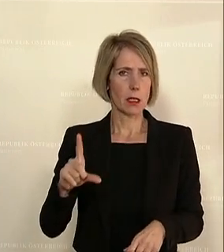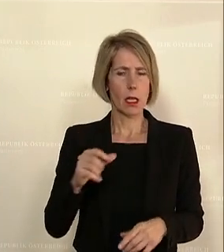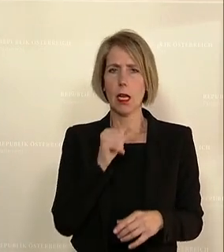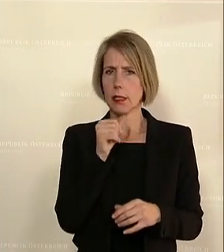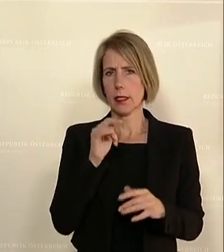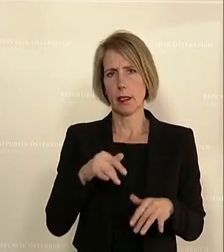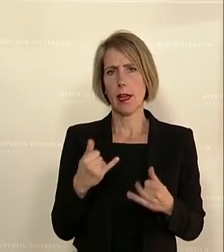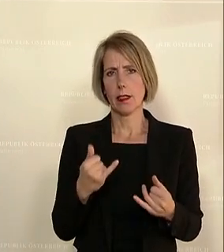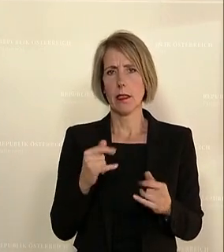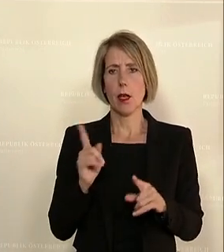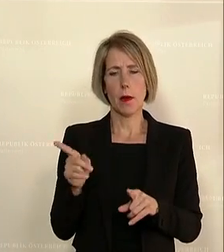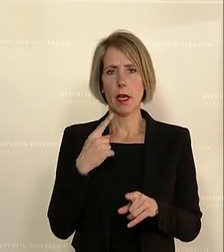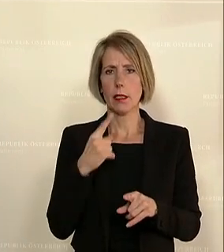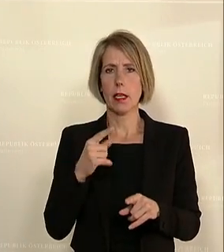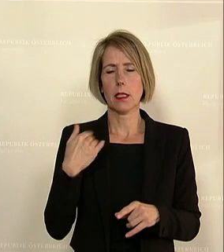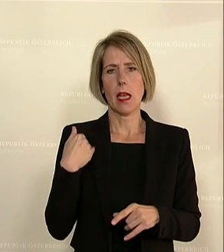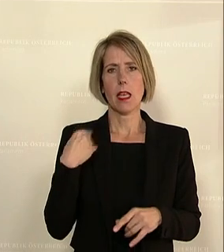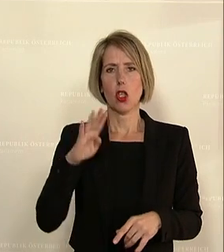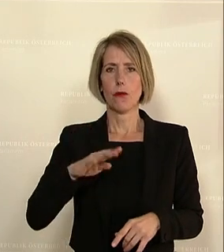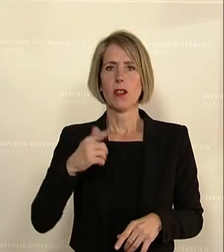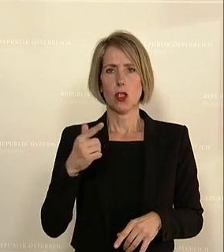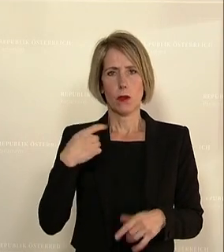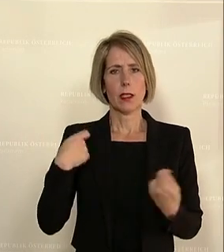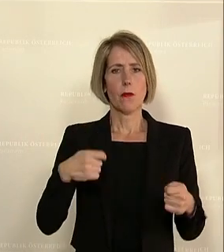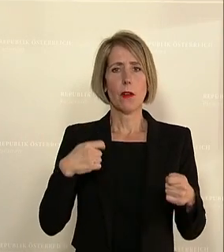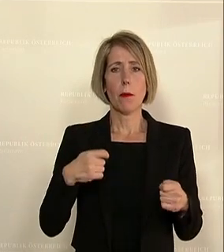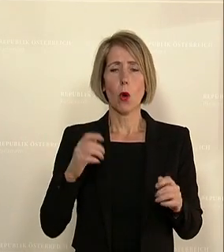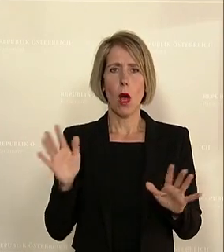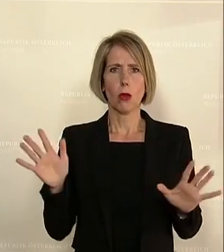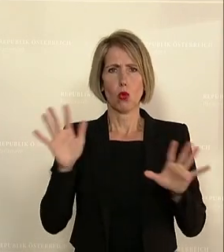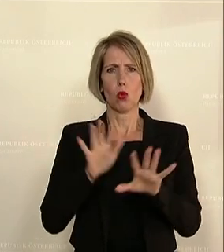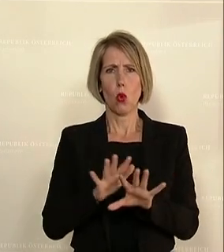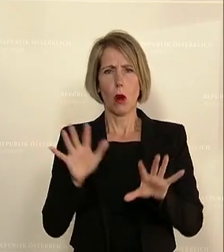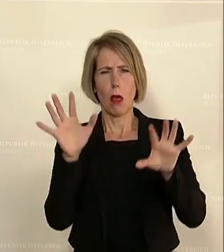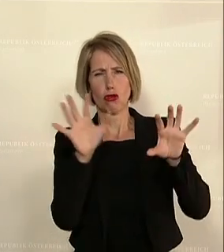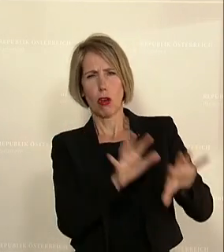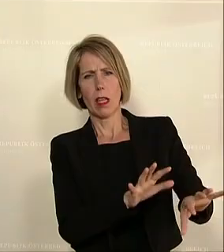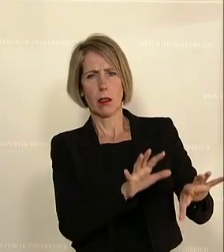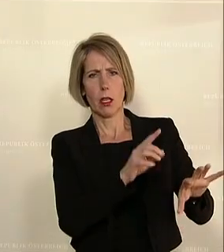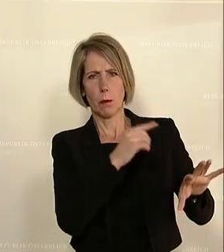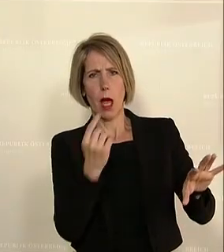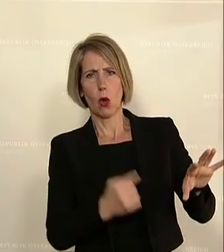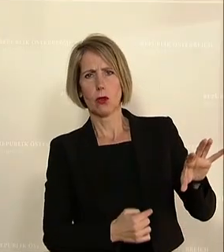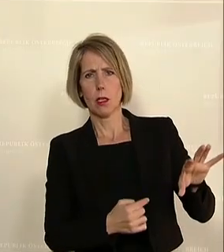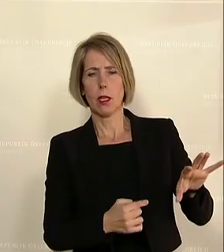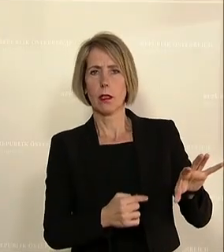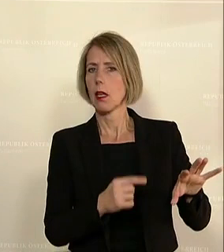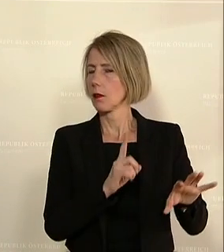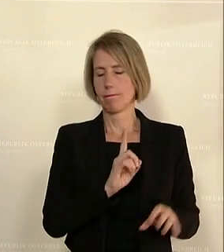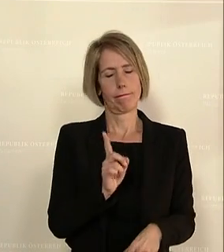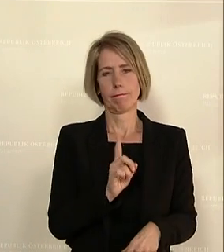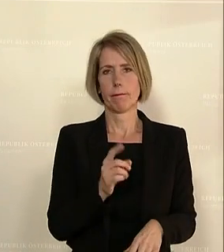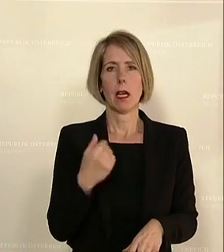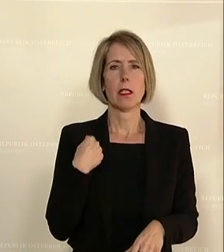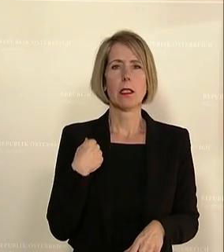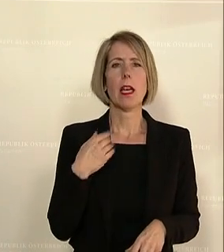dem 24. Februar gäbe es dunkle Schatten über Russland. Nein, die gibt es seit dem Jahr 2014. Es